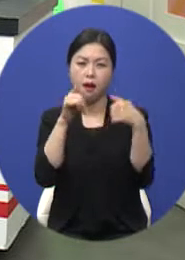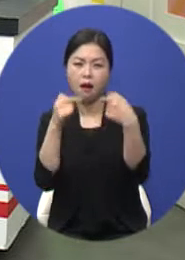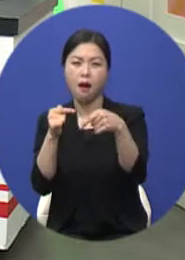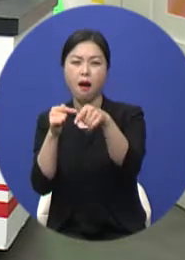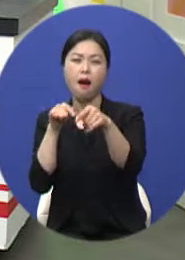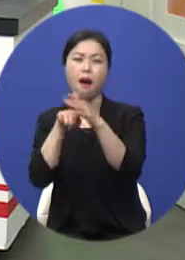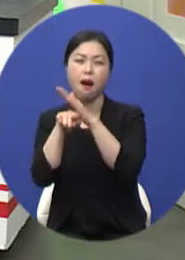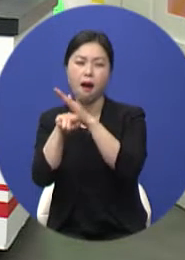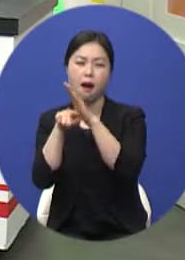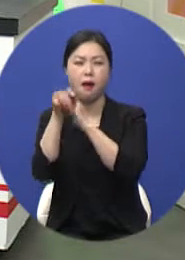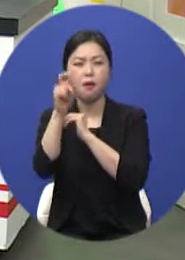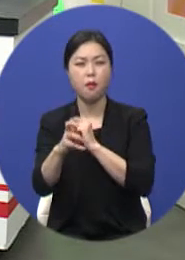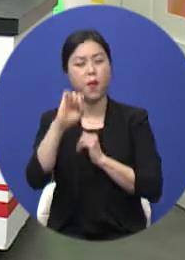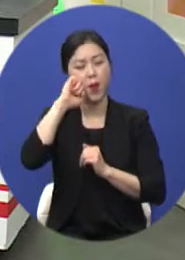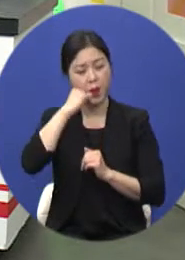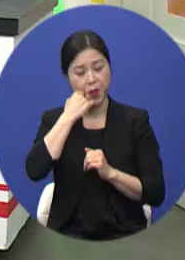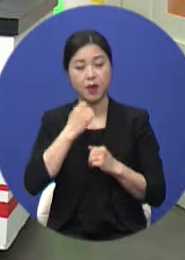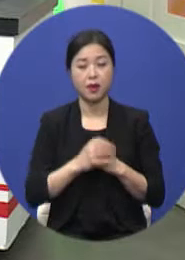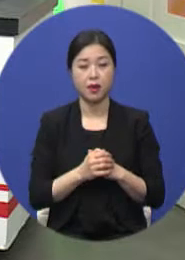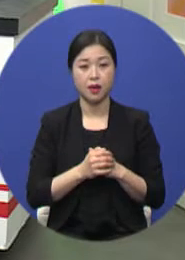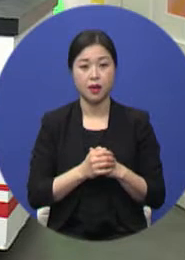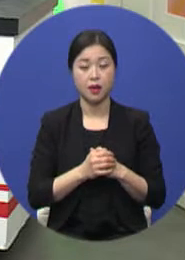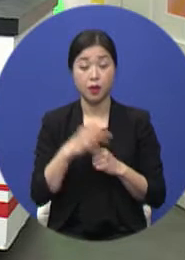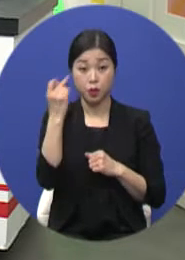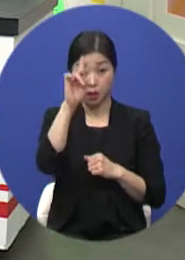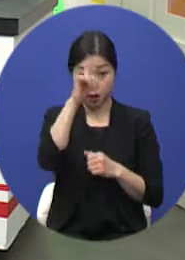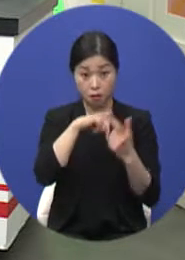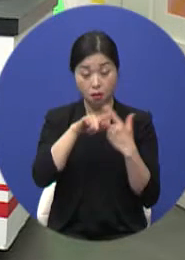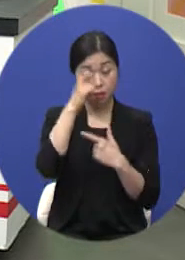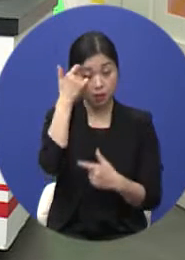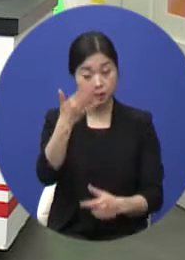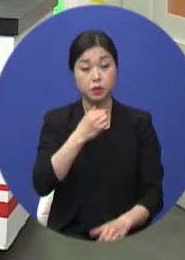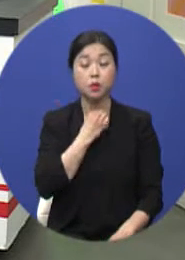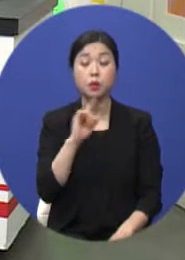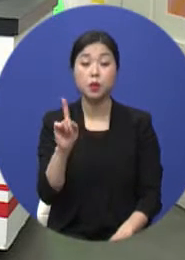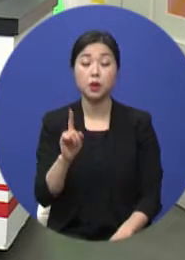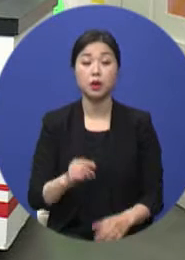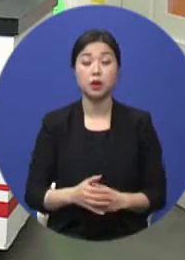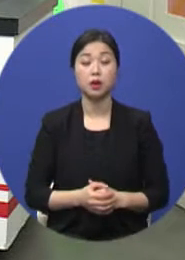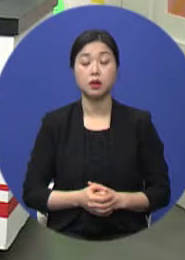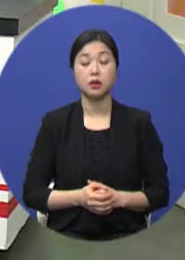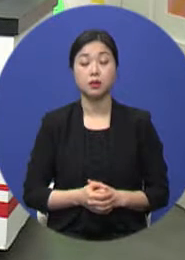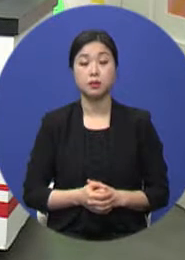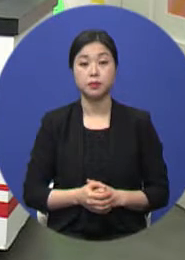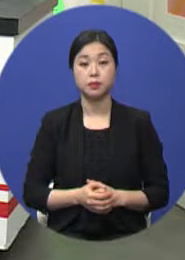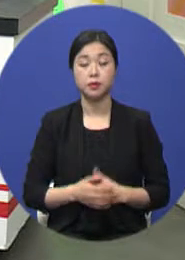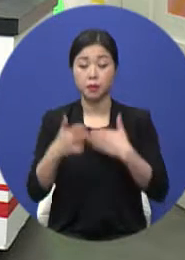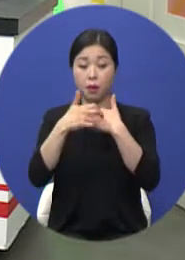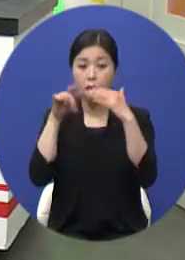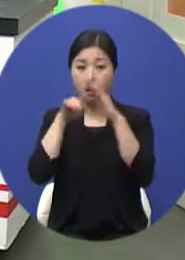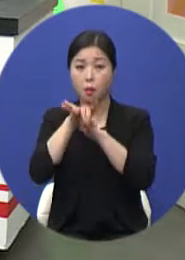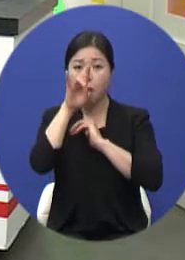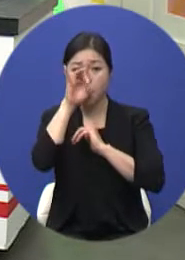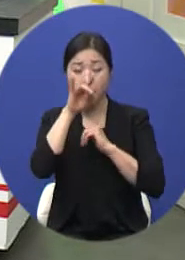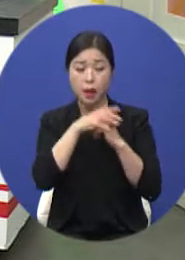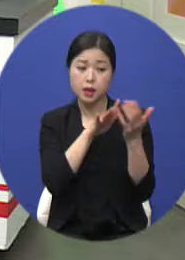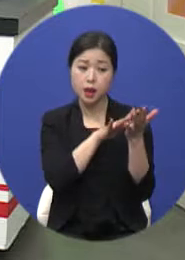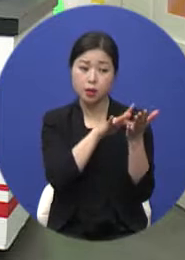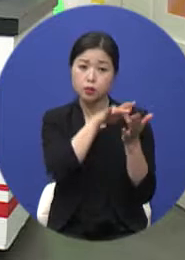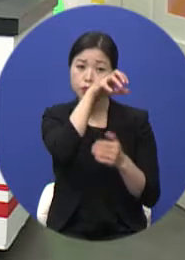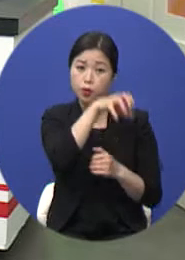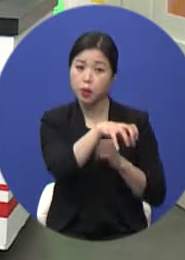되더라고요. 네. 또 하나 질문하고 싶은 게 네. 병원을 만약 못 가면 이제 약국에서도